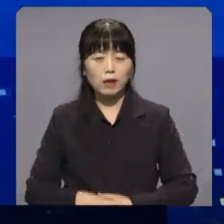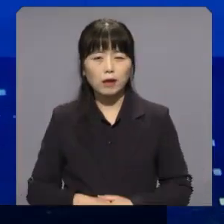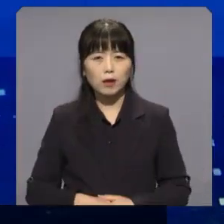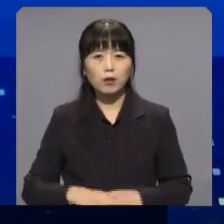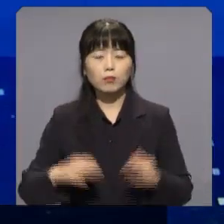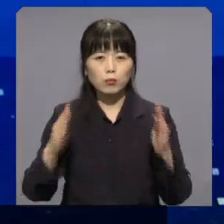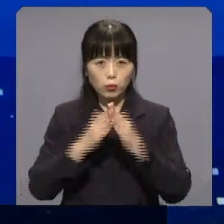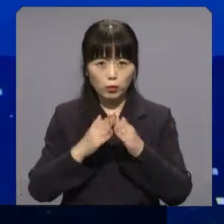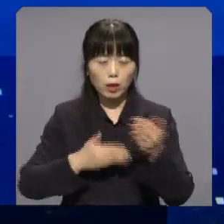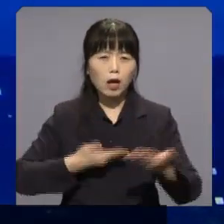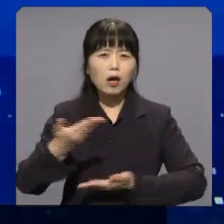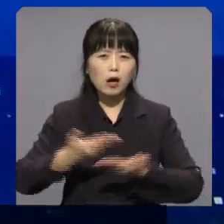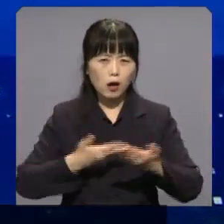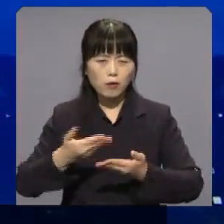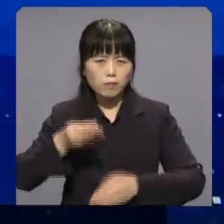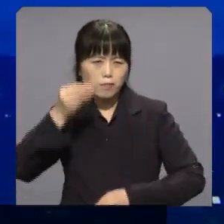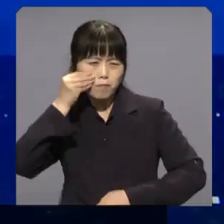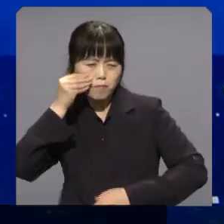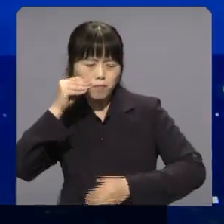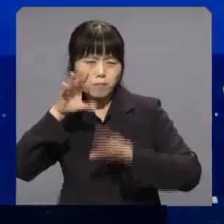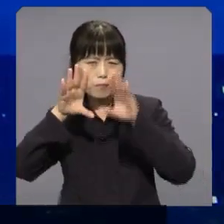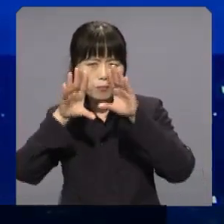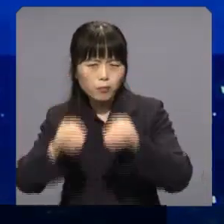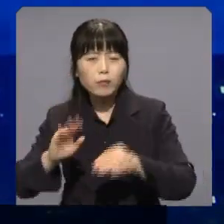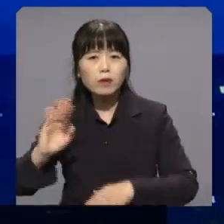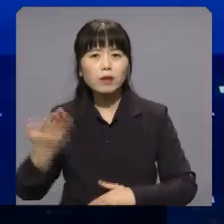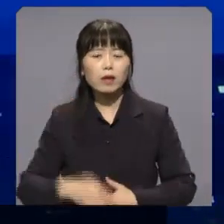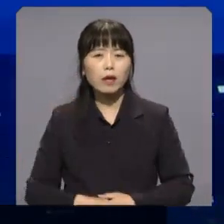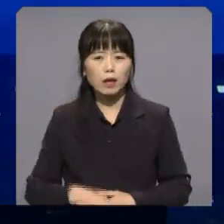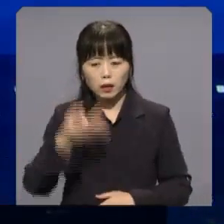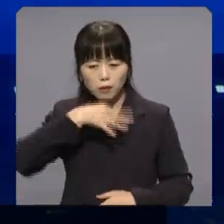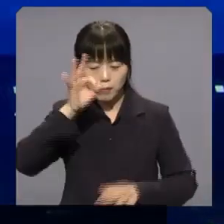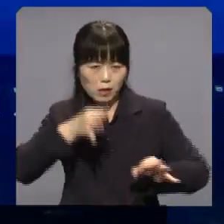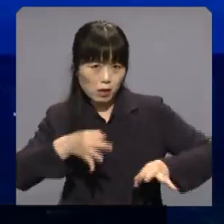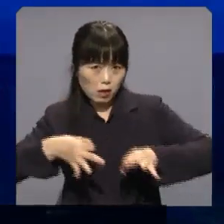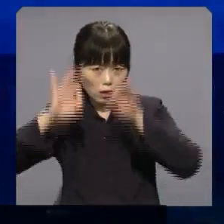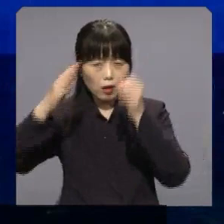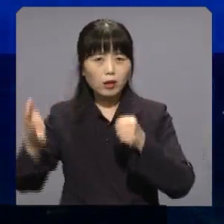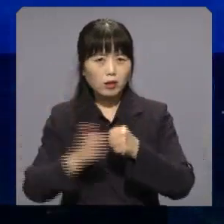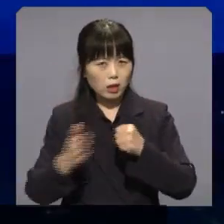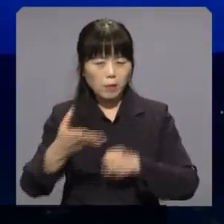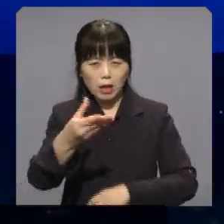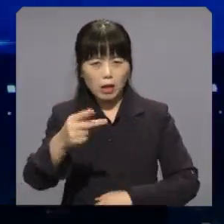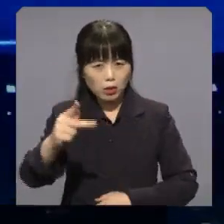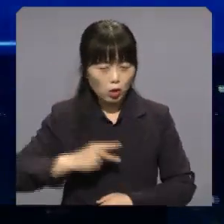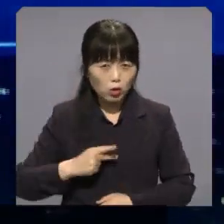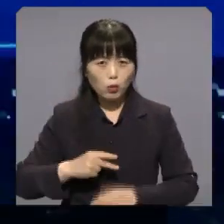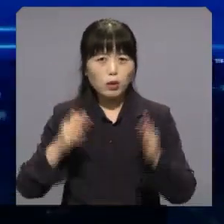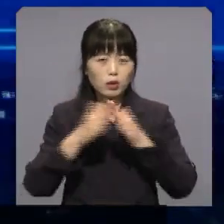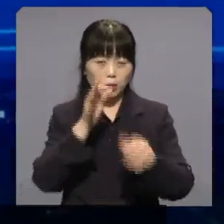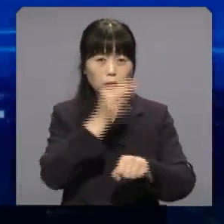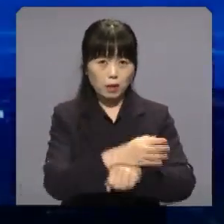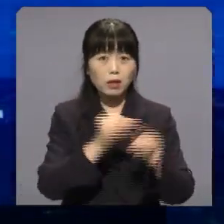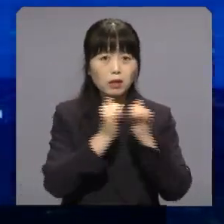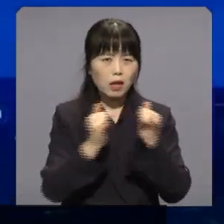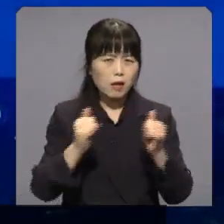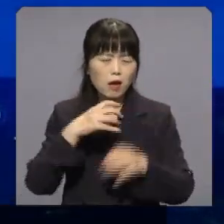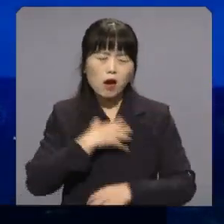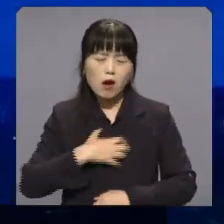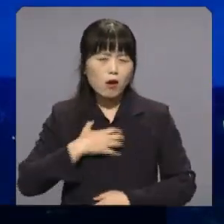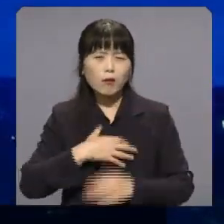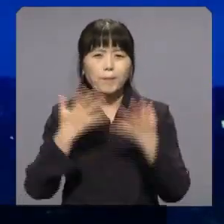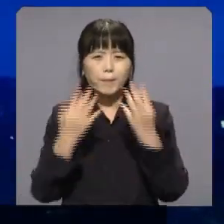부동산 거래 시장이 사실상 올스톱 됐습니다 금리는 크게 올라서 대출받아서 칩 싼 분들 걱정이